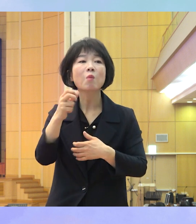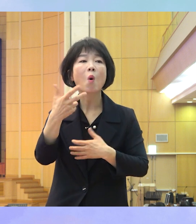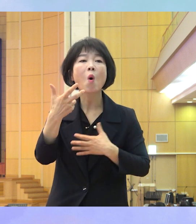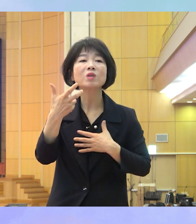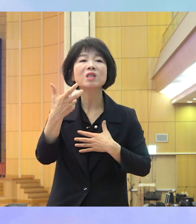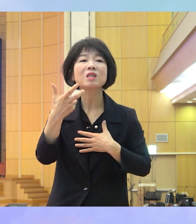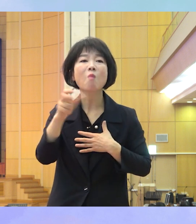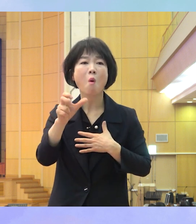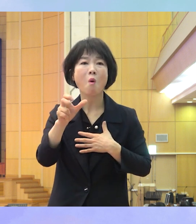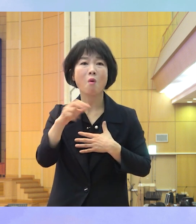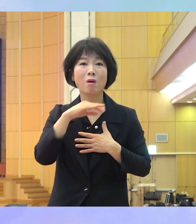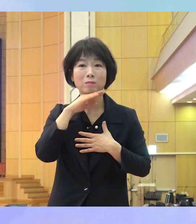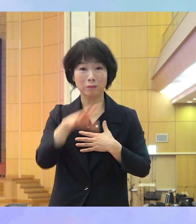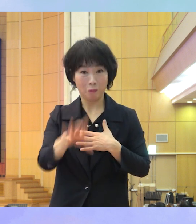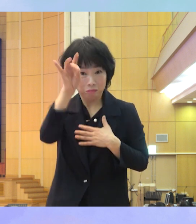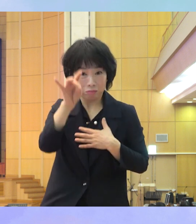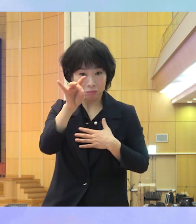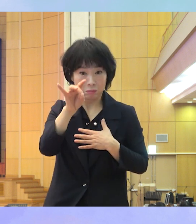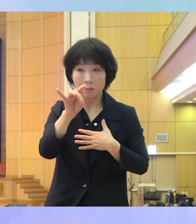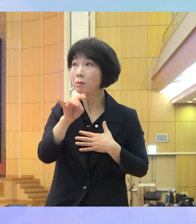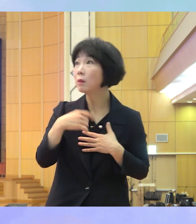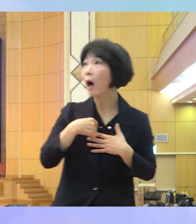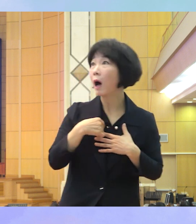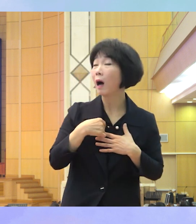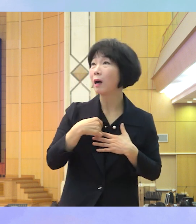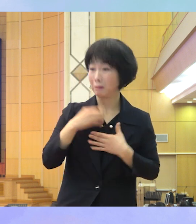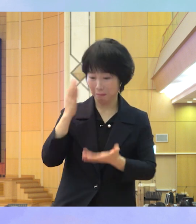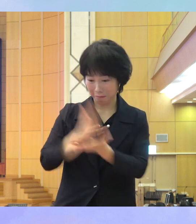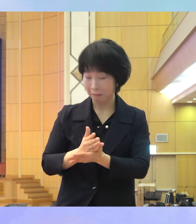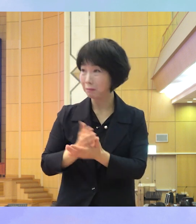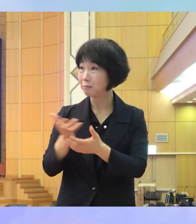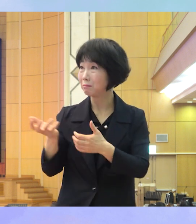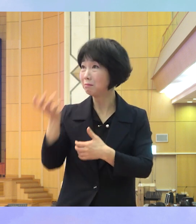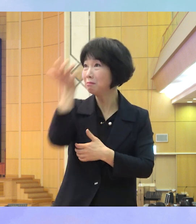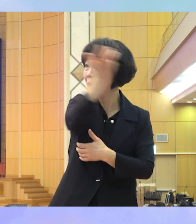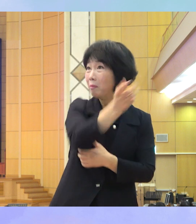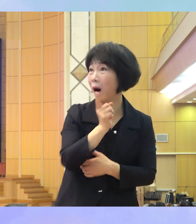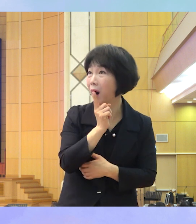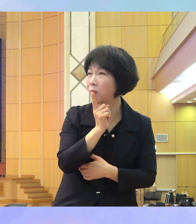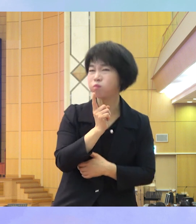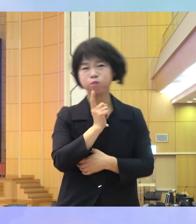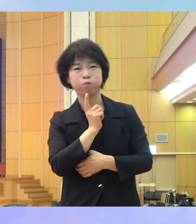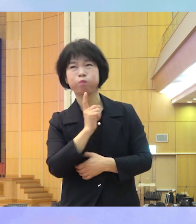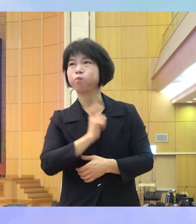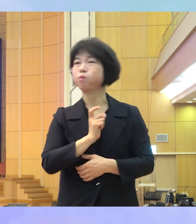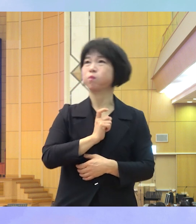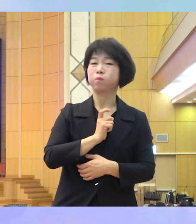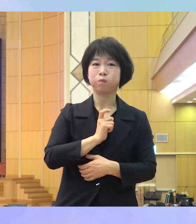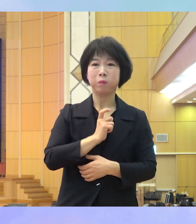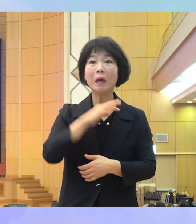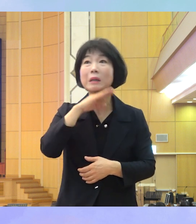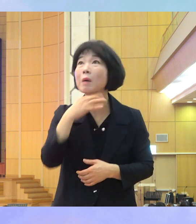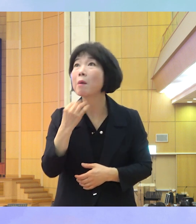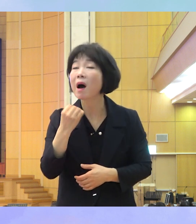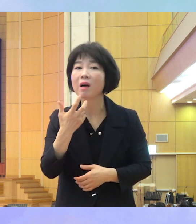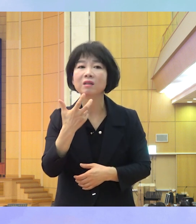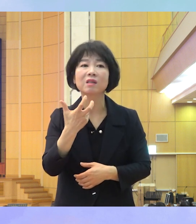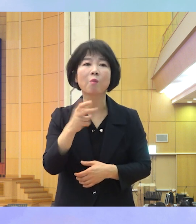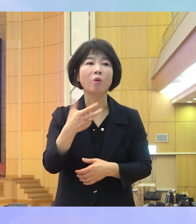때는요 고향을 떠나고 도심지로 가고 그래서 나름대로 계획에